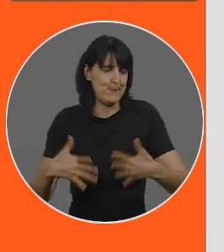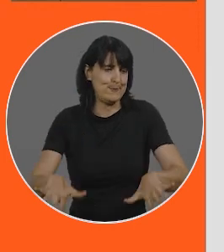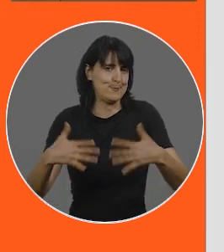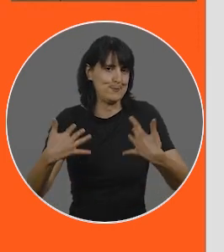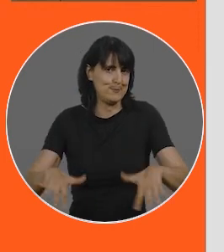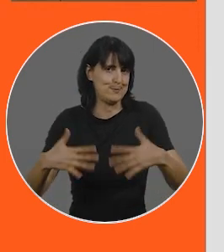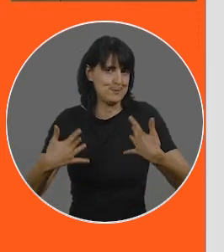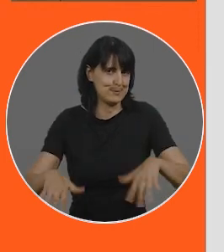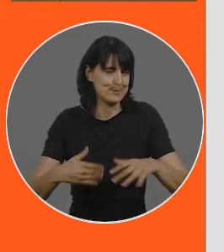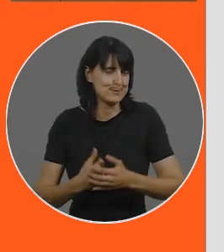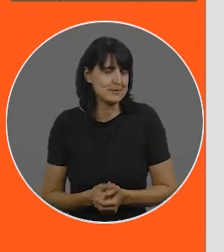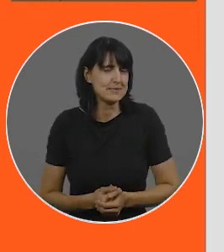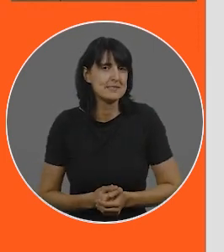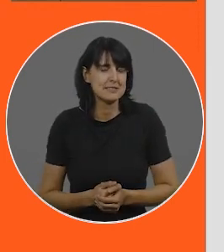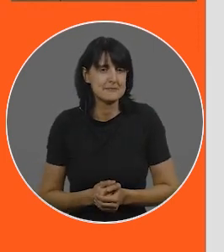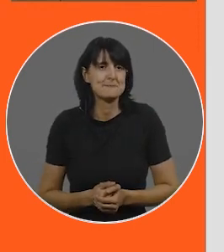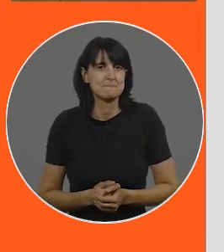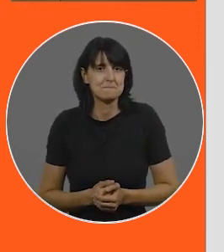els formularis, que sí, Txell?